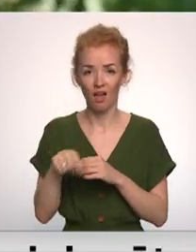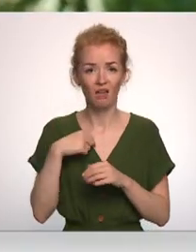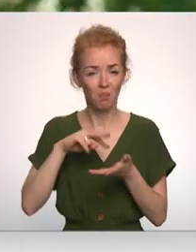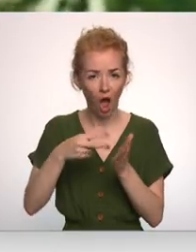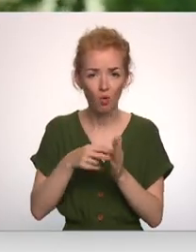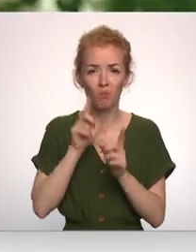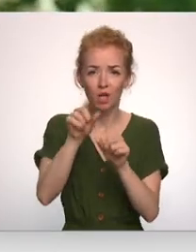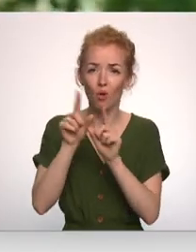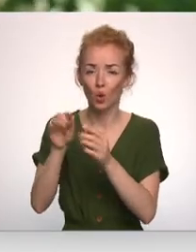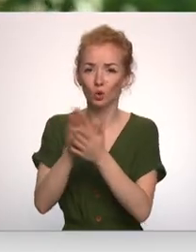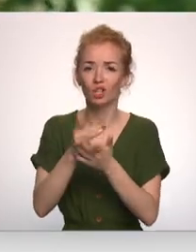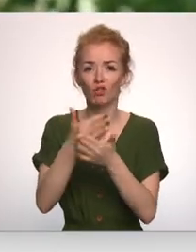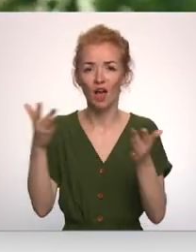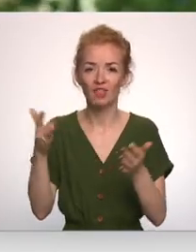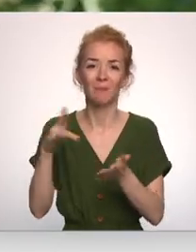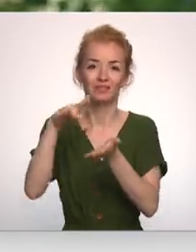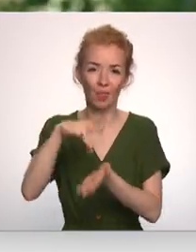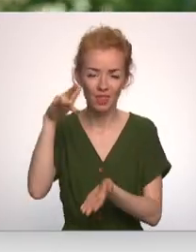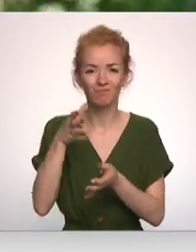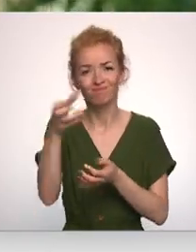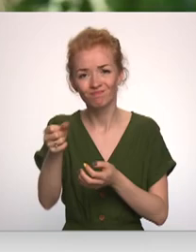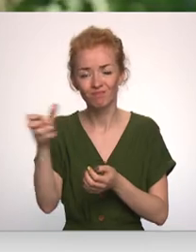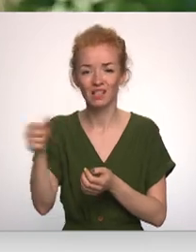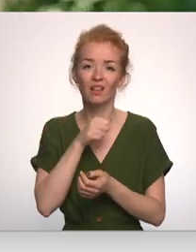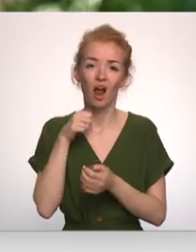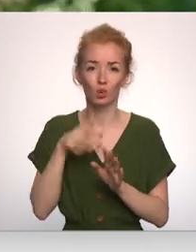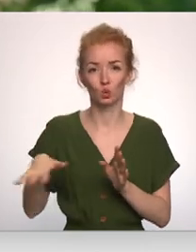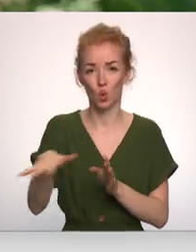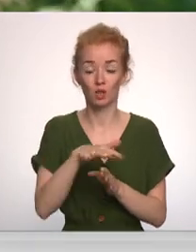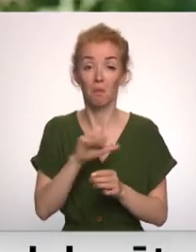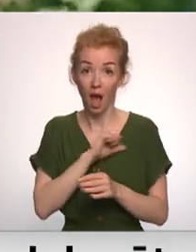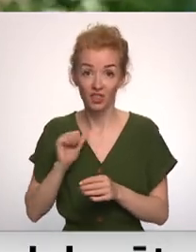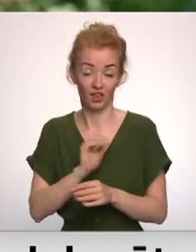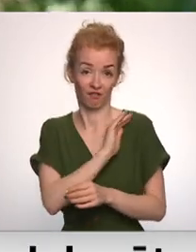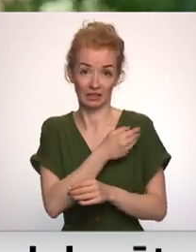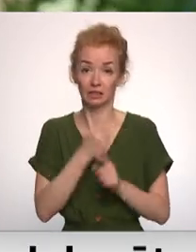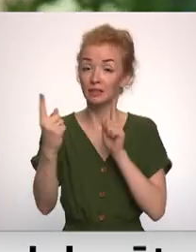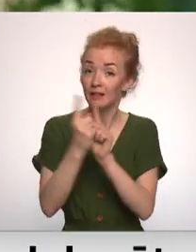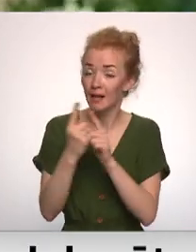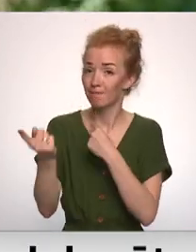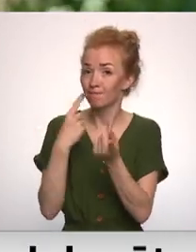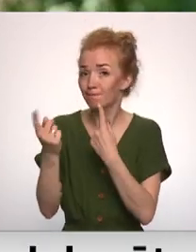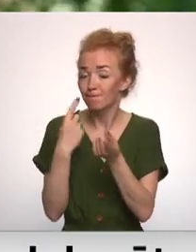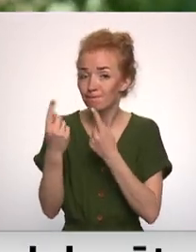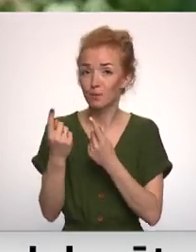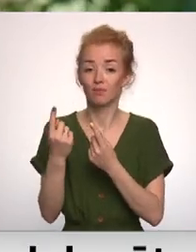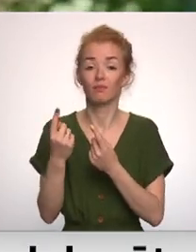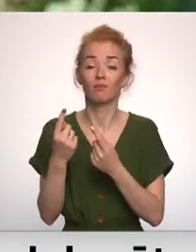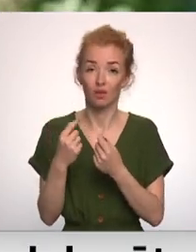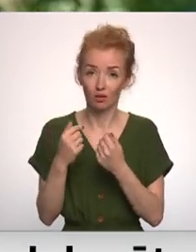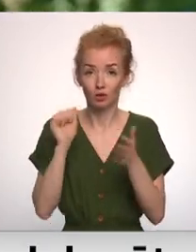kur tie ukraiņi ir izmitināti, tad Tals novadā un pati fiziski. Nu tad runāt ar tiem cilvēkiem,